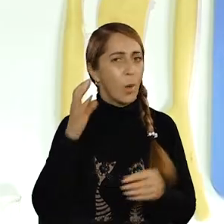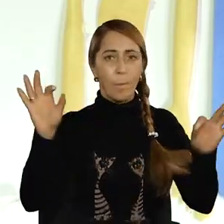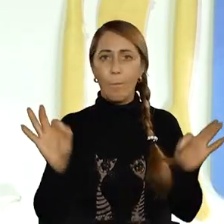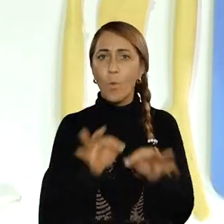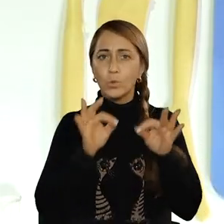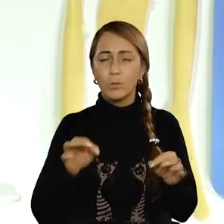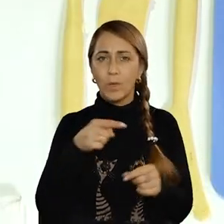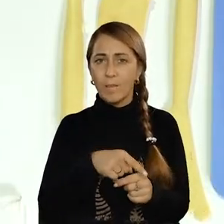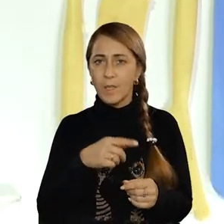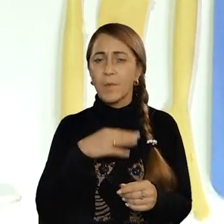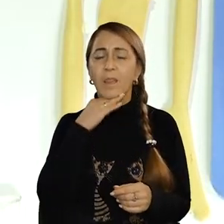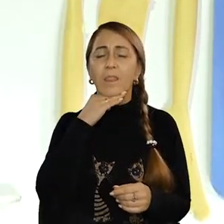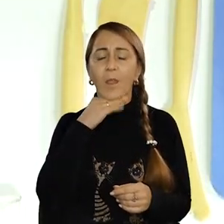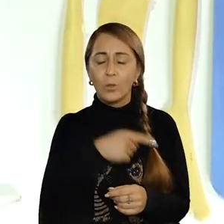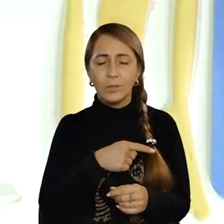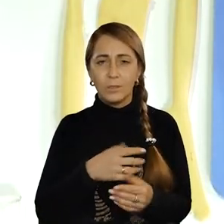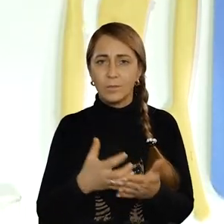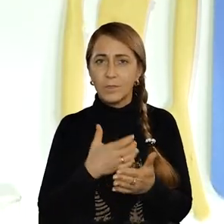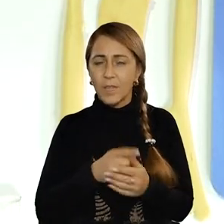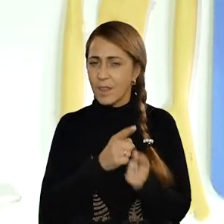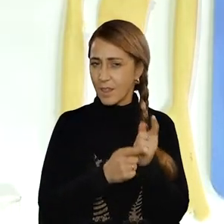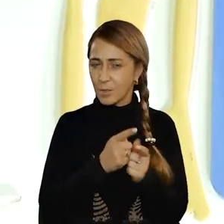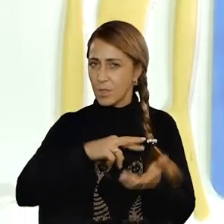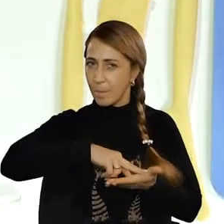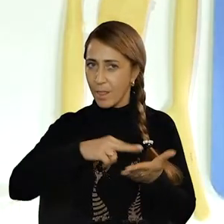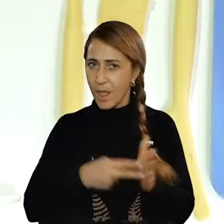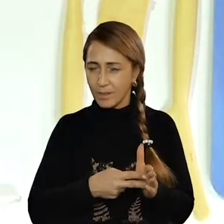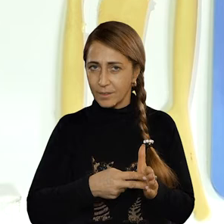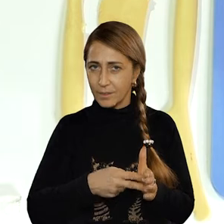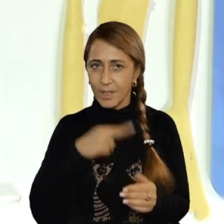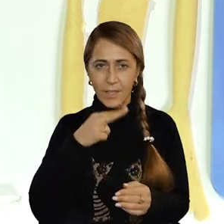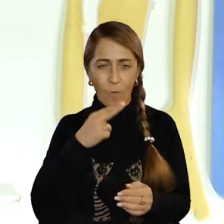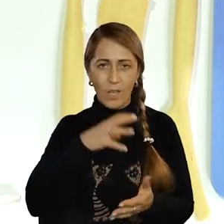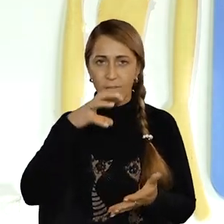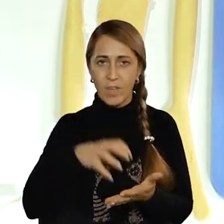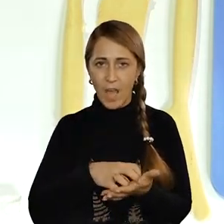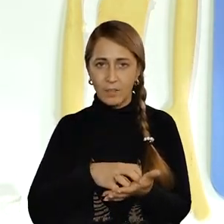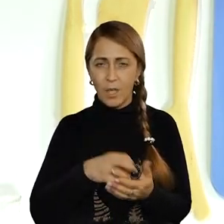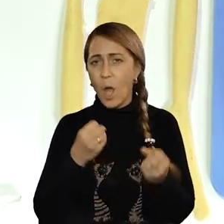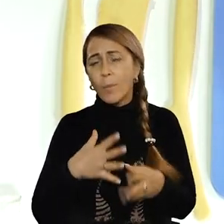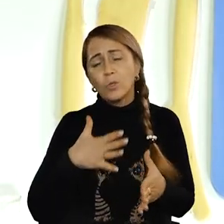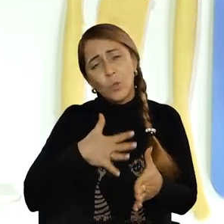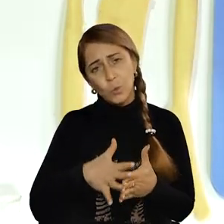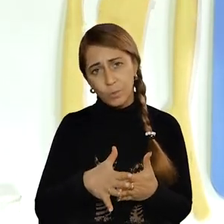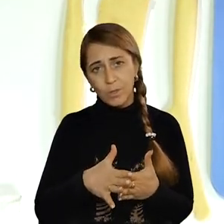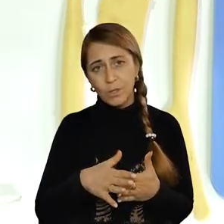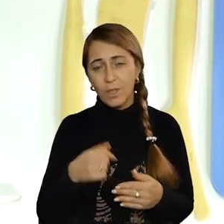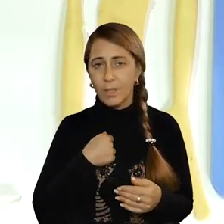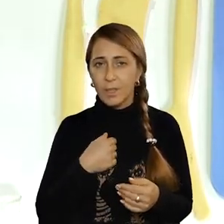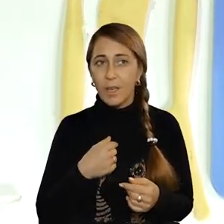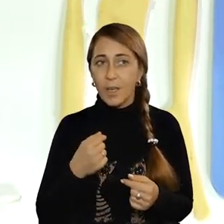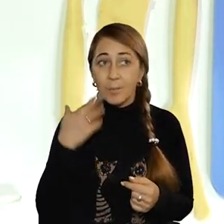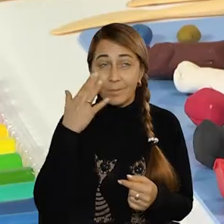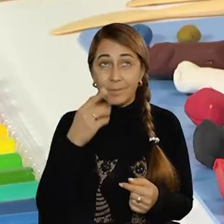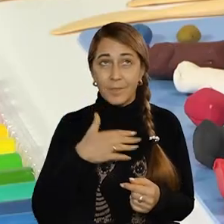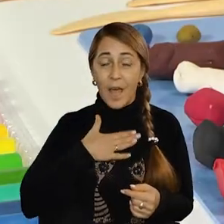музику». «У тебе досить несподівано змінюються плани», – зауважив Кекс. «Просто розумієш», – зашарілася